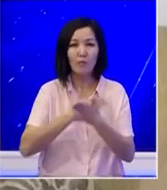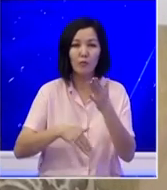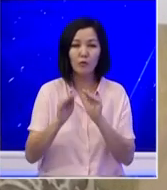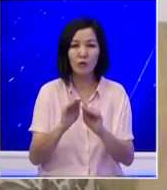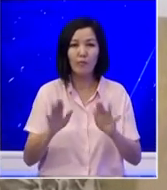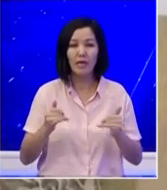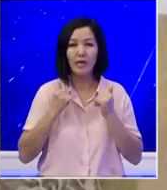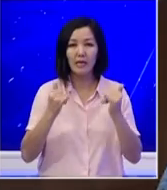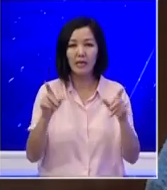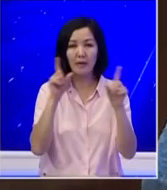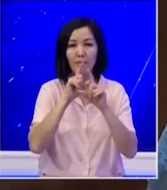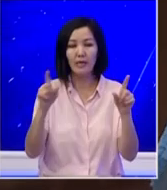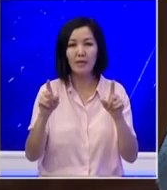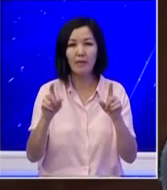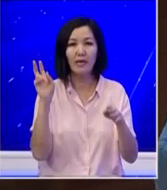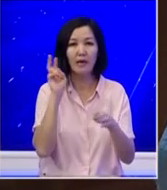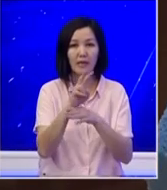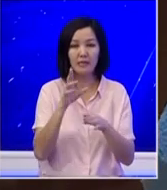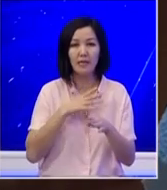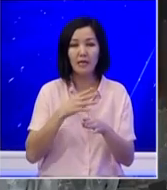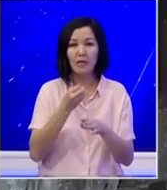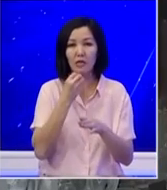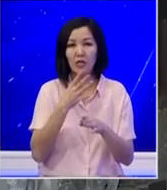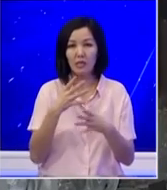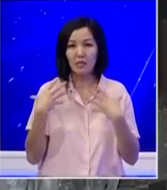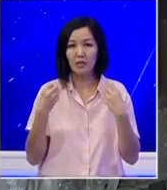балаларға арналған мекемеге апарған. Нәтижесі де жаман емес.